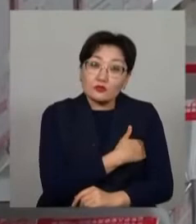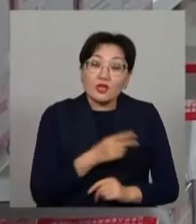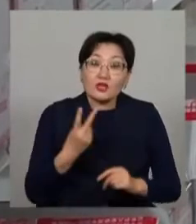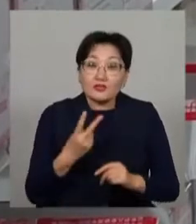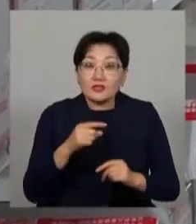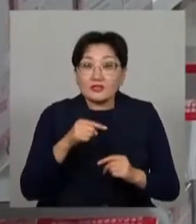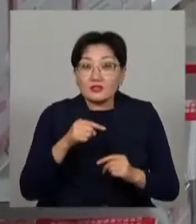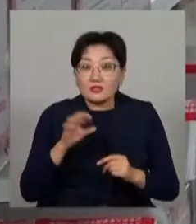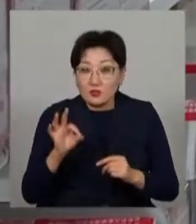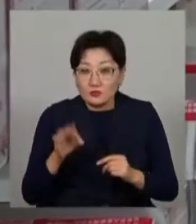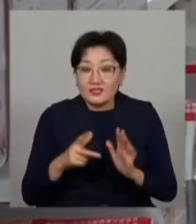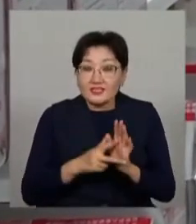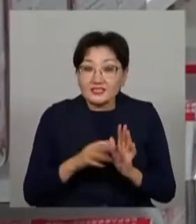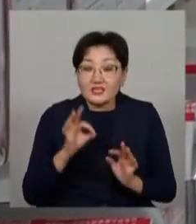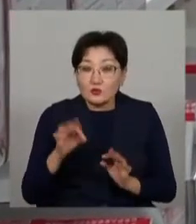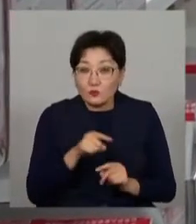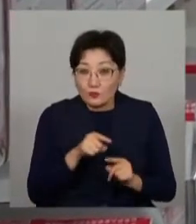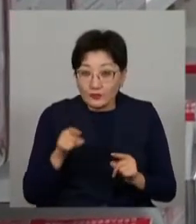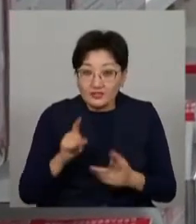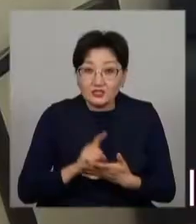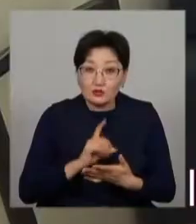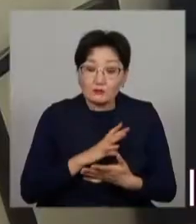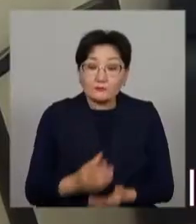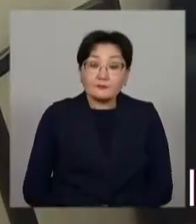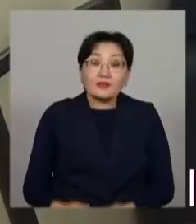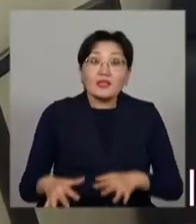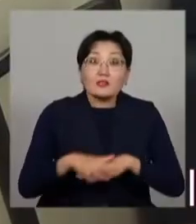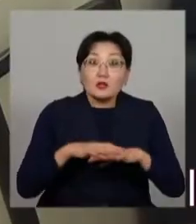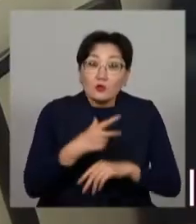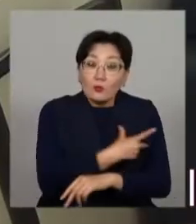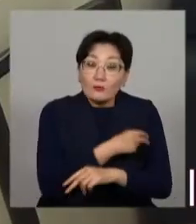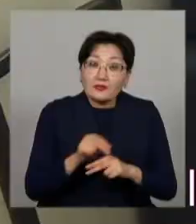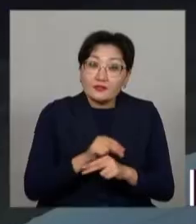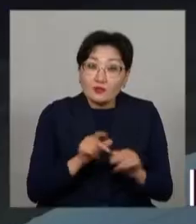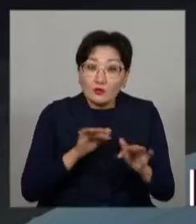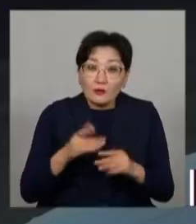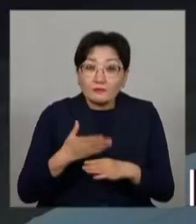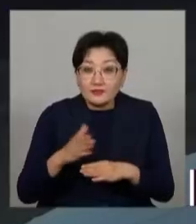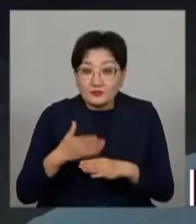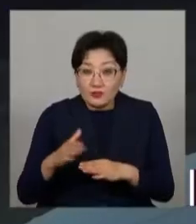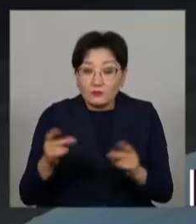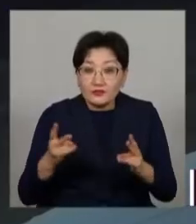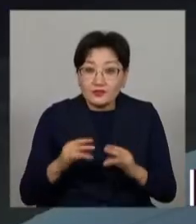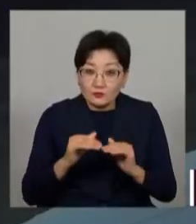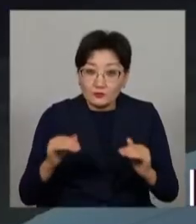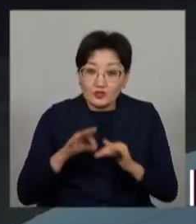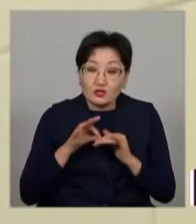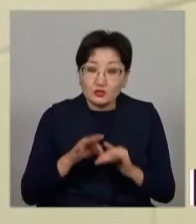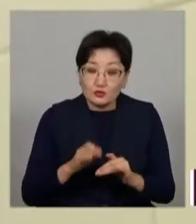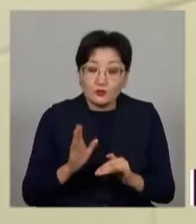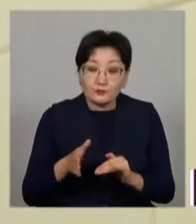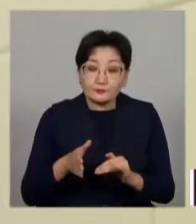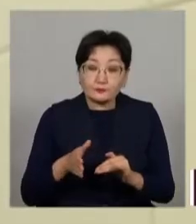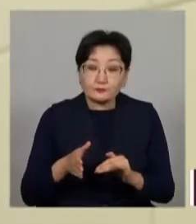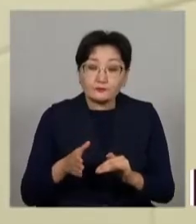2 градустан 8 градусқа дейін аралықта болуы керек. Халықты вакцинациялау кезең-кезеңімен тиісті деңгейде жүзеге